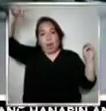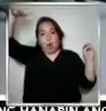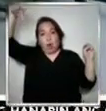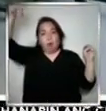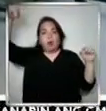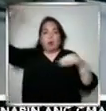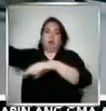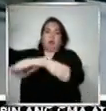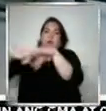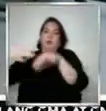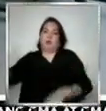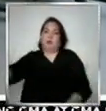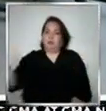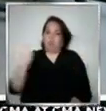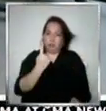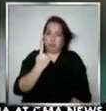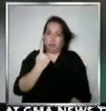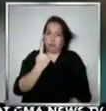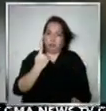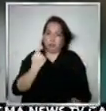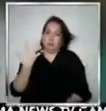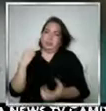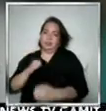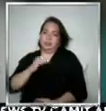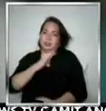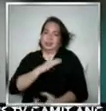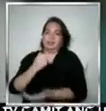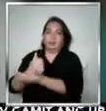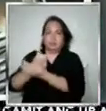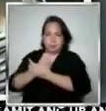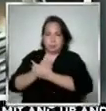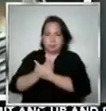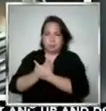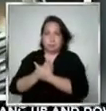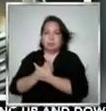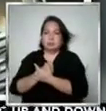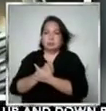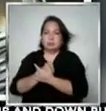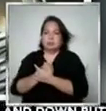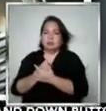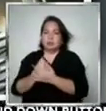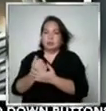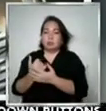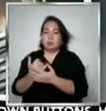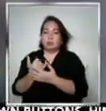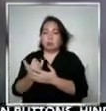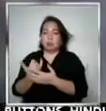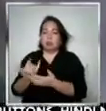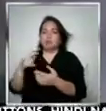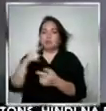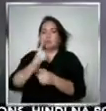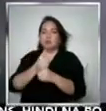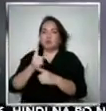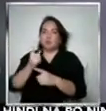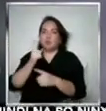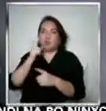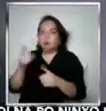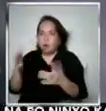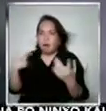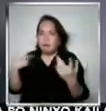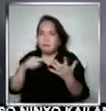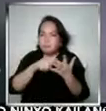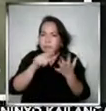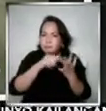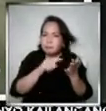at babae. Sa tulong naman ng The Medical City, wala na raw backlog sa PCR-based testing sa lahat ng mga probable, suspected at recovering